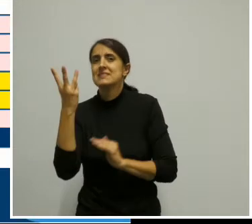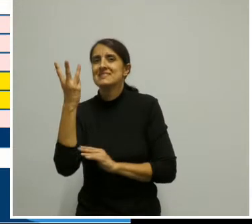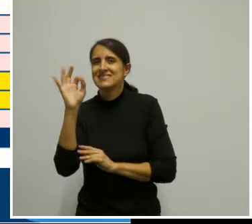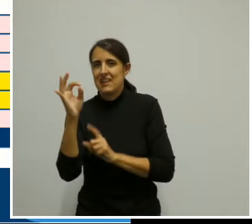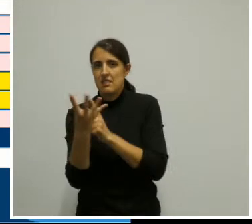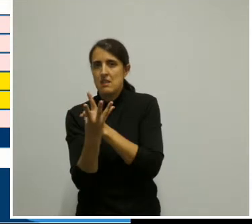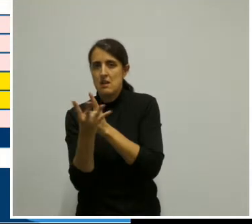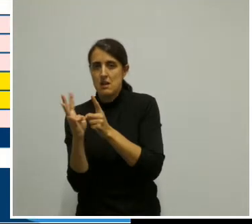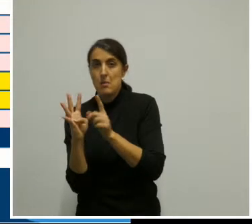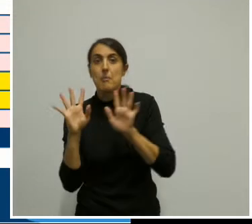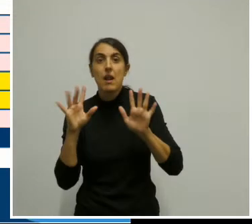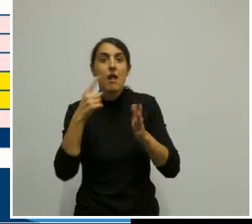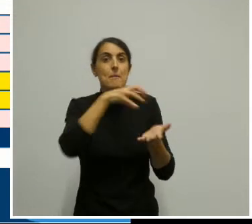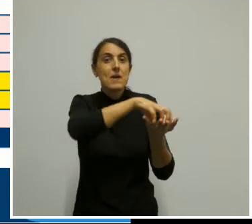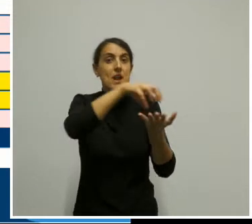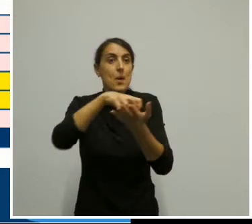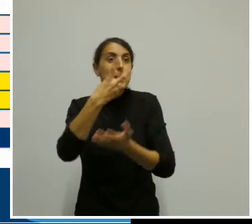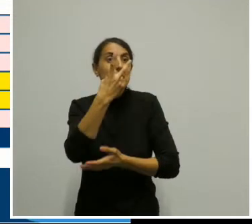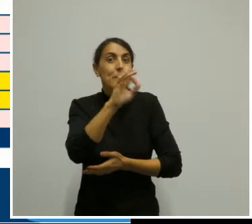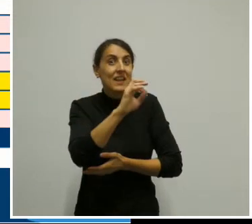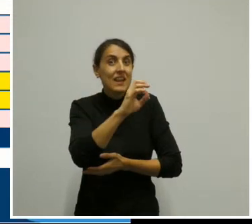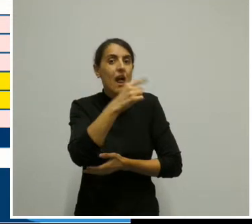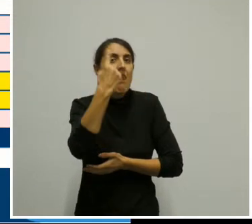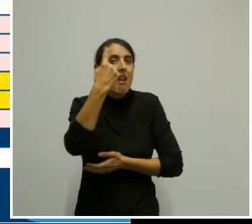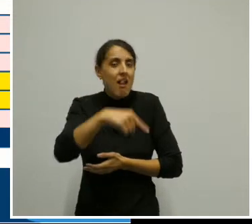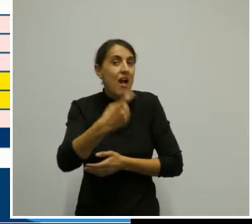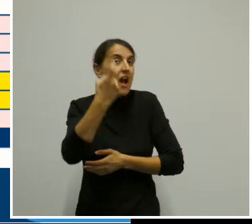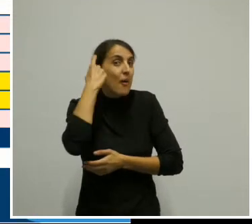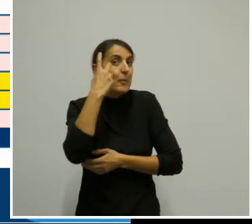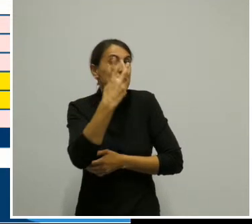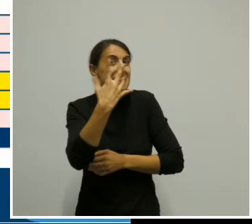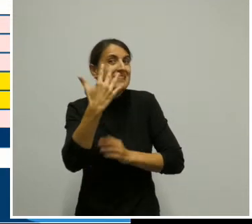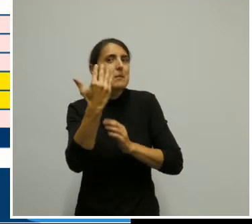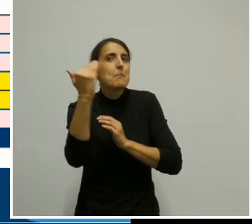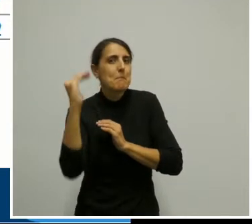una ràtio inferior a 25.